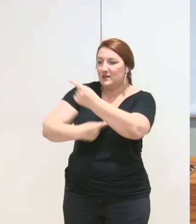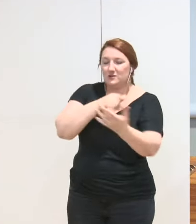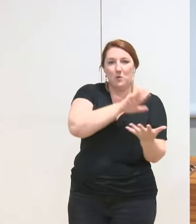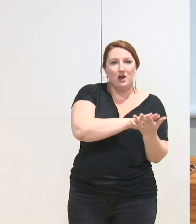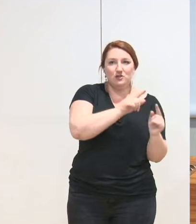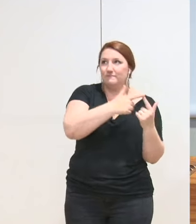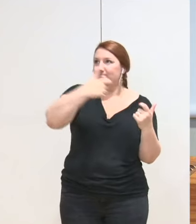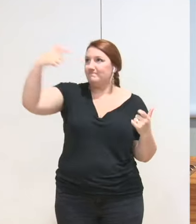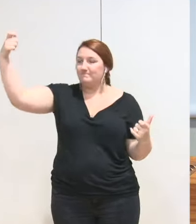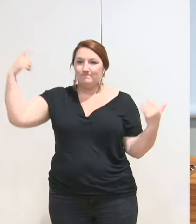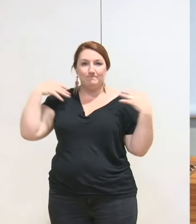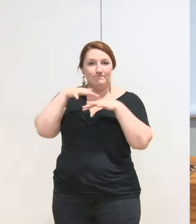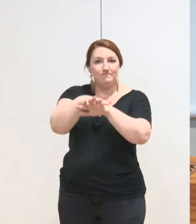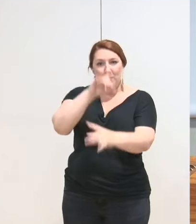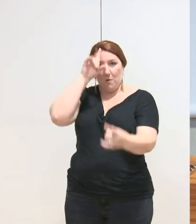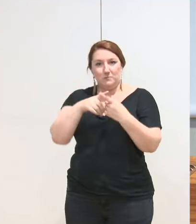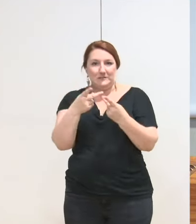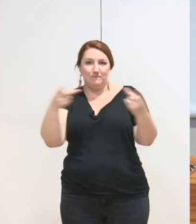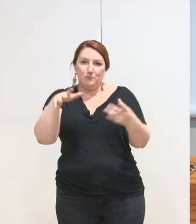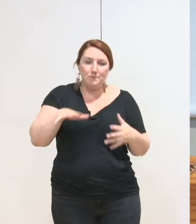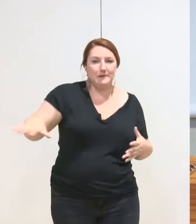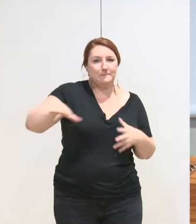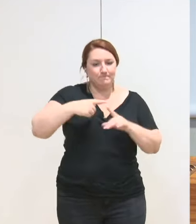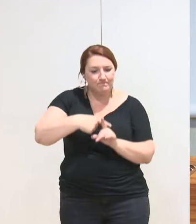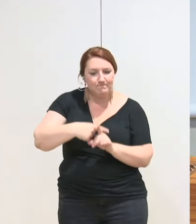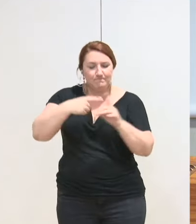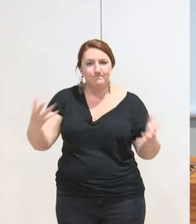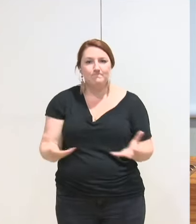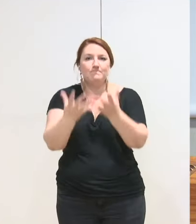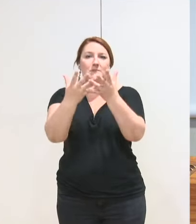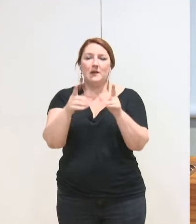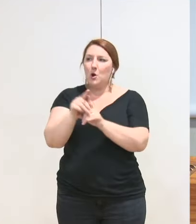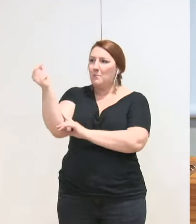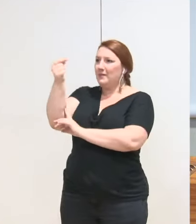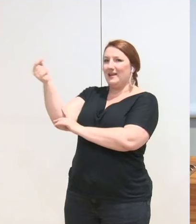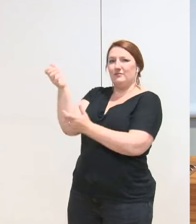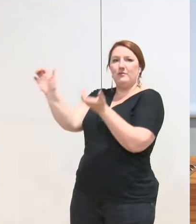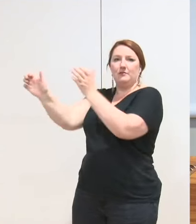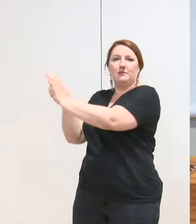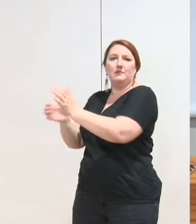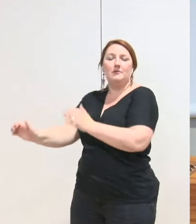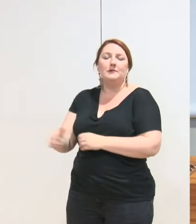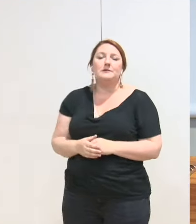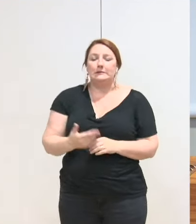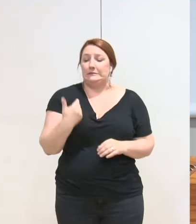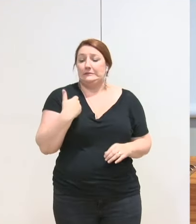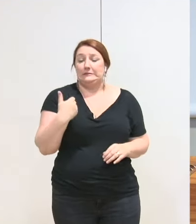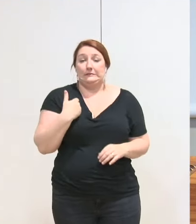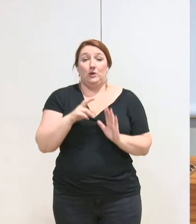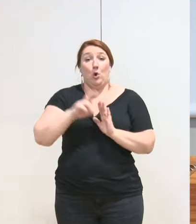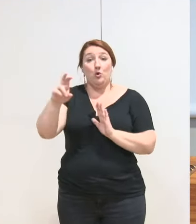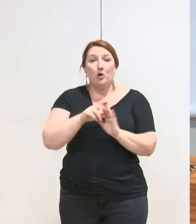reculer les spirales négatives qui ne sont jamais bien loin l'actualité ces derniers jours à Grenoble et dans